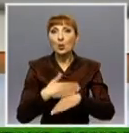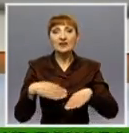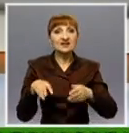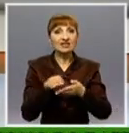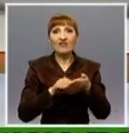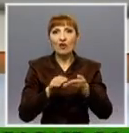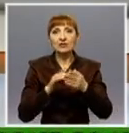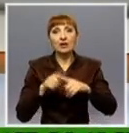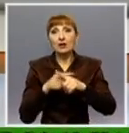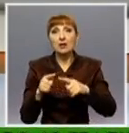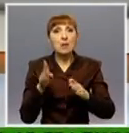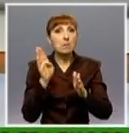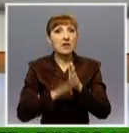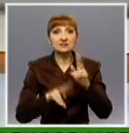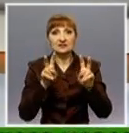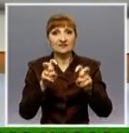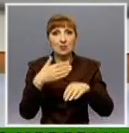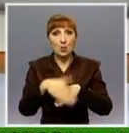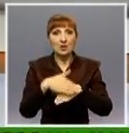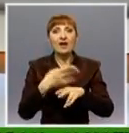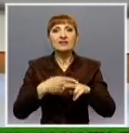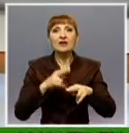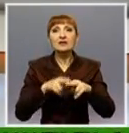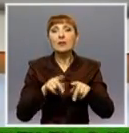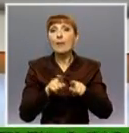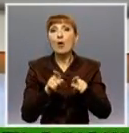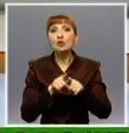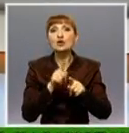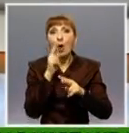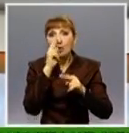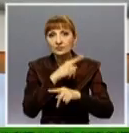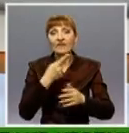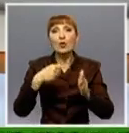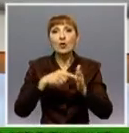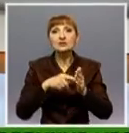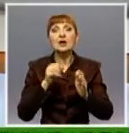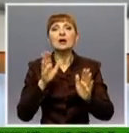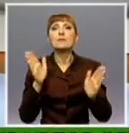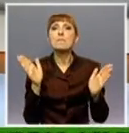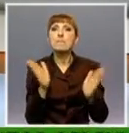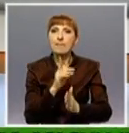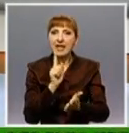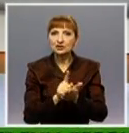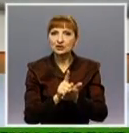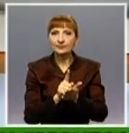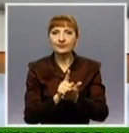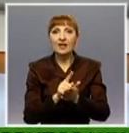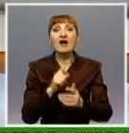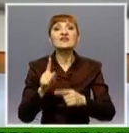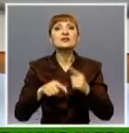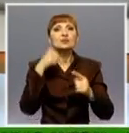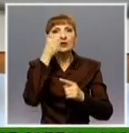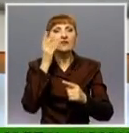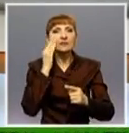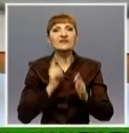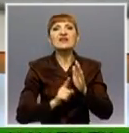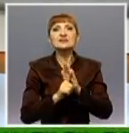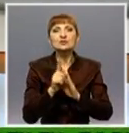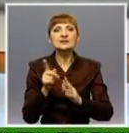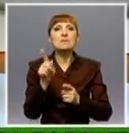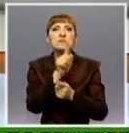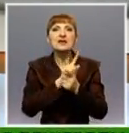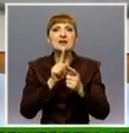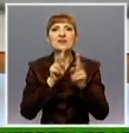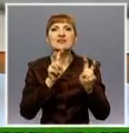Улица Двойник или вовсе безымянный проулок. Таких ономастических ошибок в городе должно стать меньше. В следующем году в Алматы возьмутся